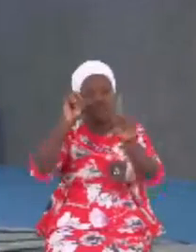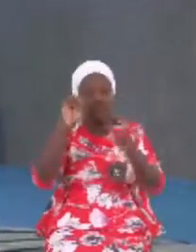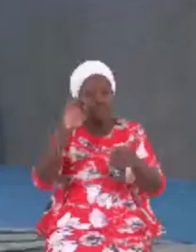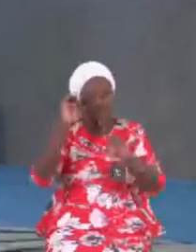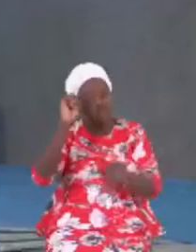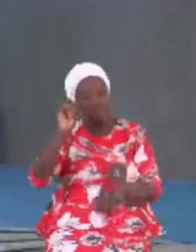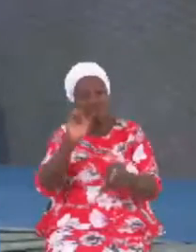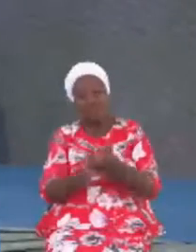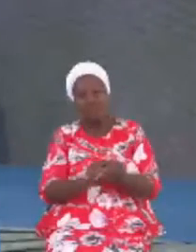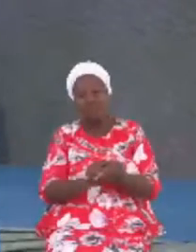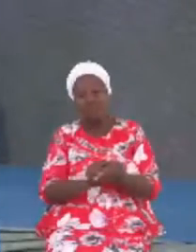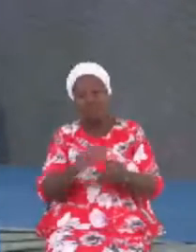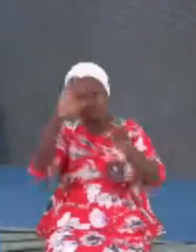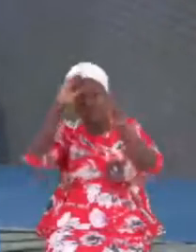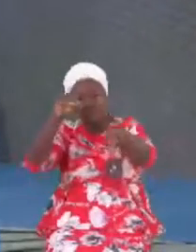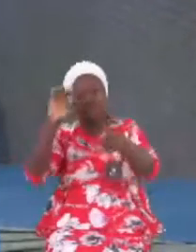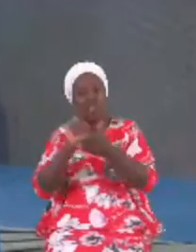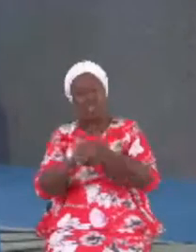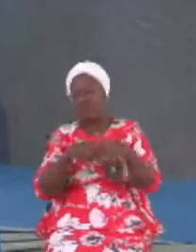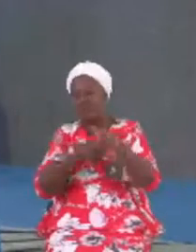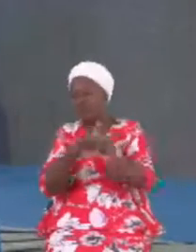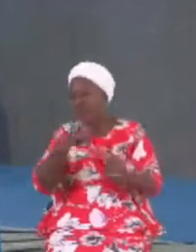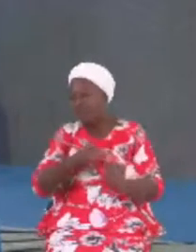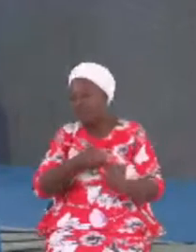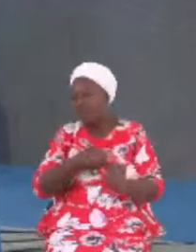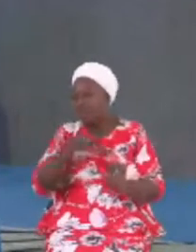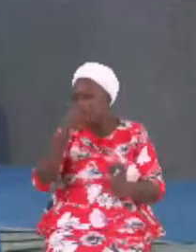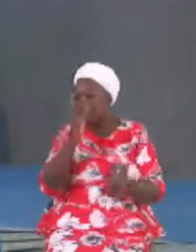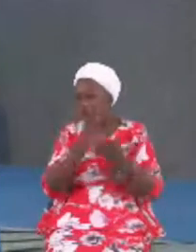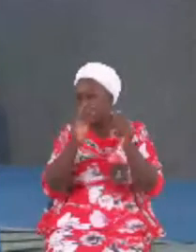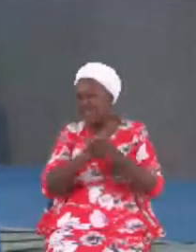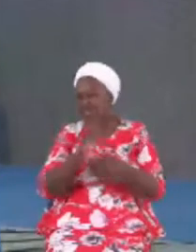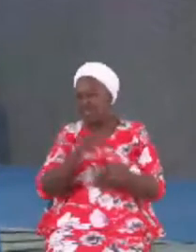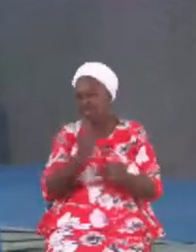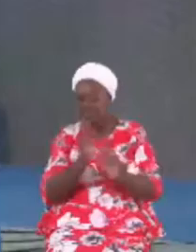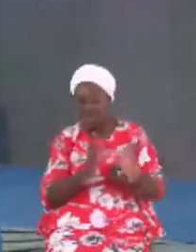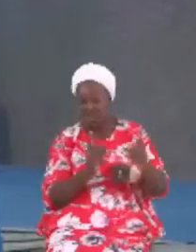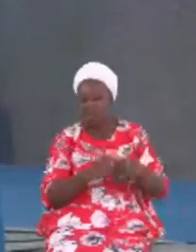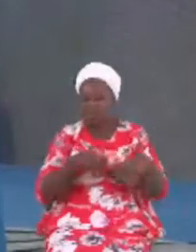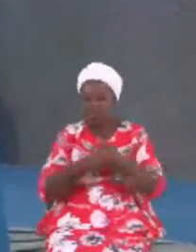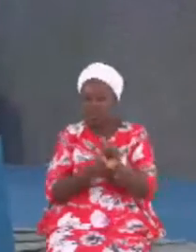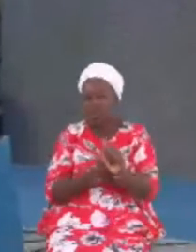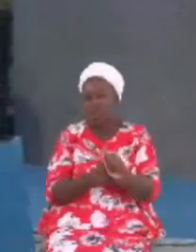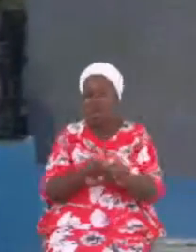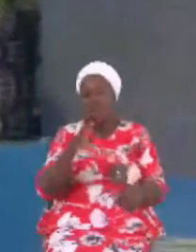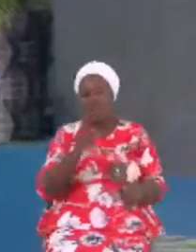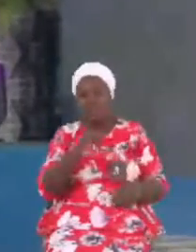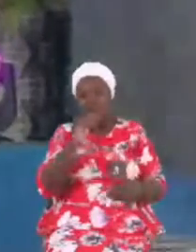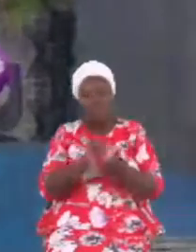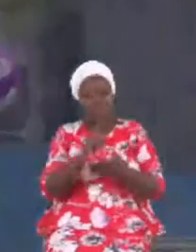Celui qui me suit, parce que qui a l'intention de suivre, il va le suivre dans l'avenir. Non, c'est pas celui-là.